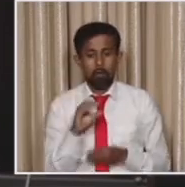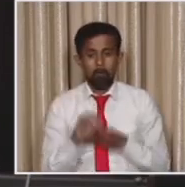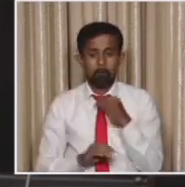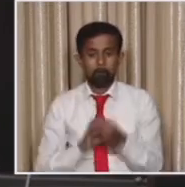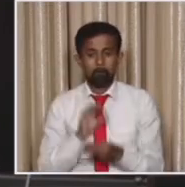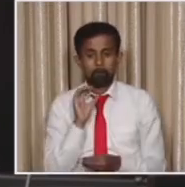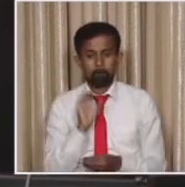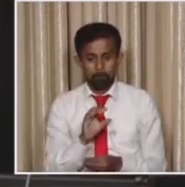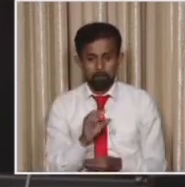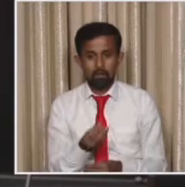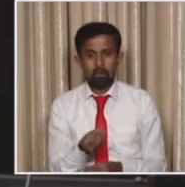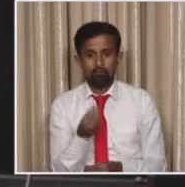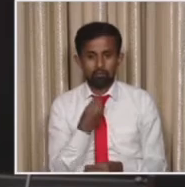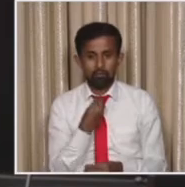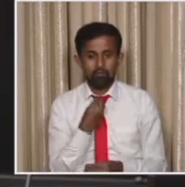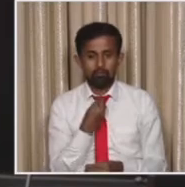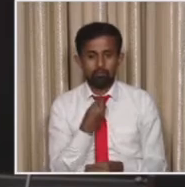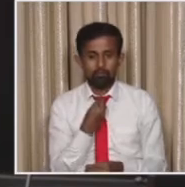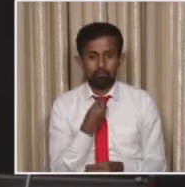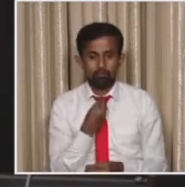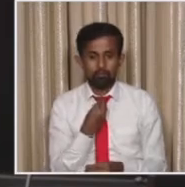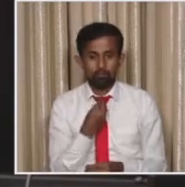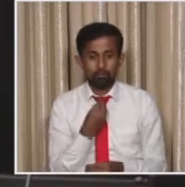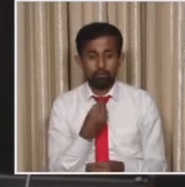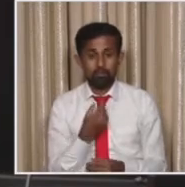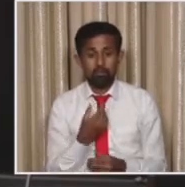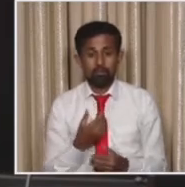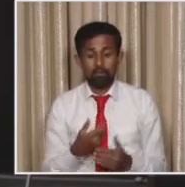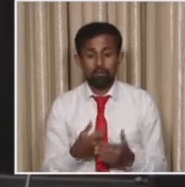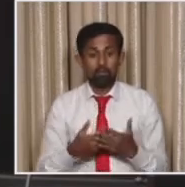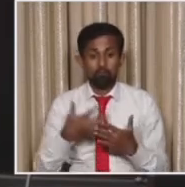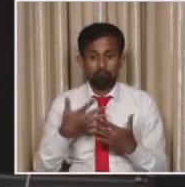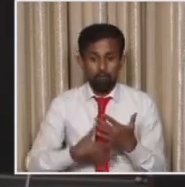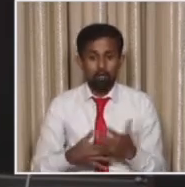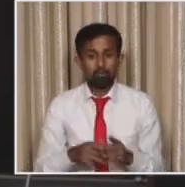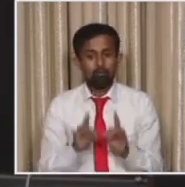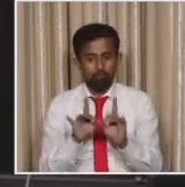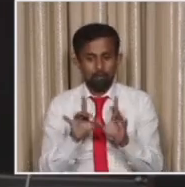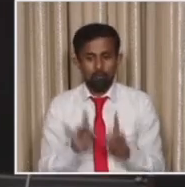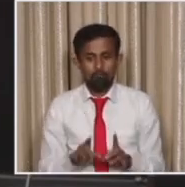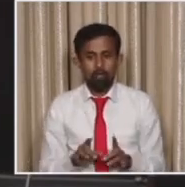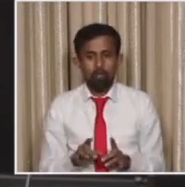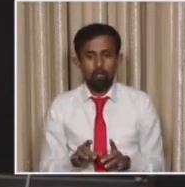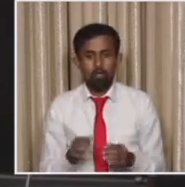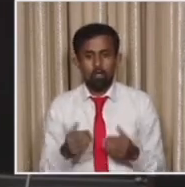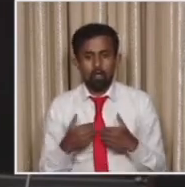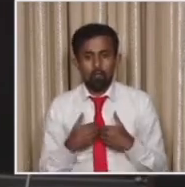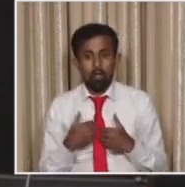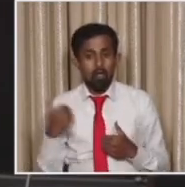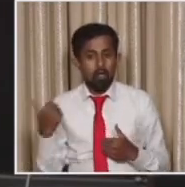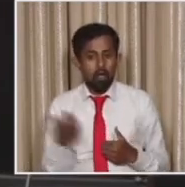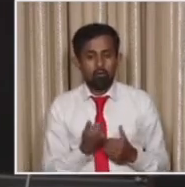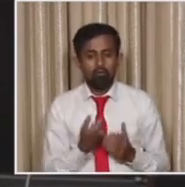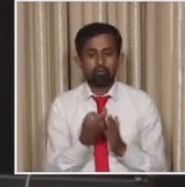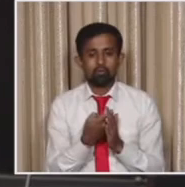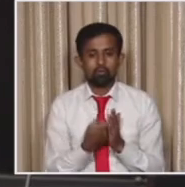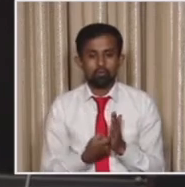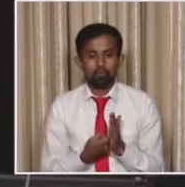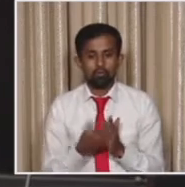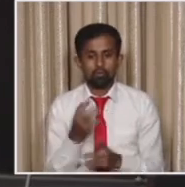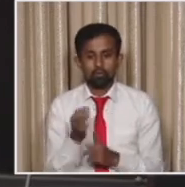ආයෝජන අපිට ලැබිලා තියෙන්නේ. ඒ රෙකෝඩ් එක අපිට තාම කඩන්න බැරි වෙලා තිබුණත් අපේ නව ප්‍රතිපත්තිය නිසා